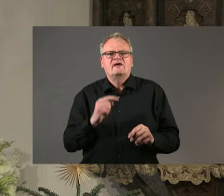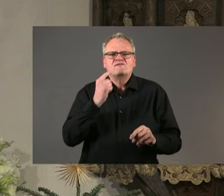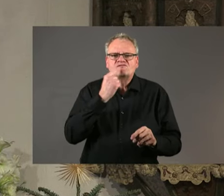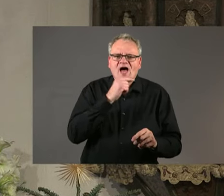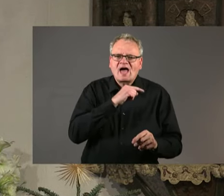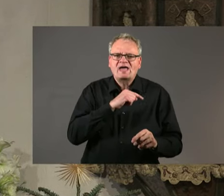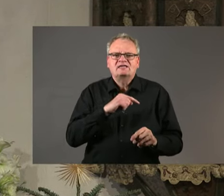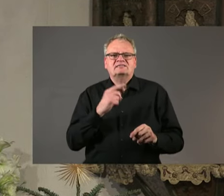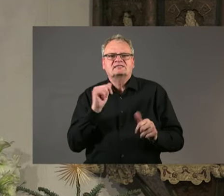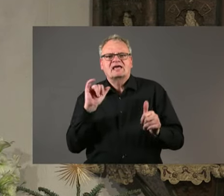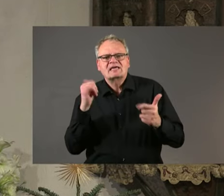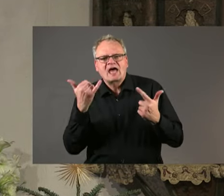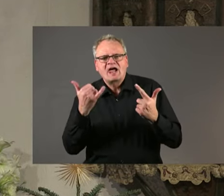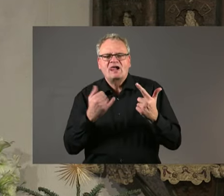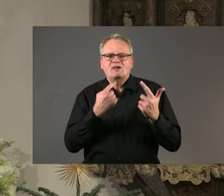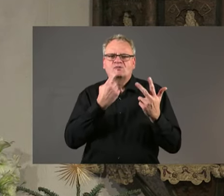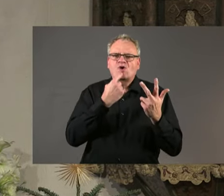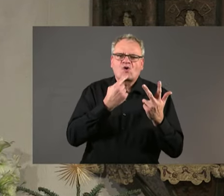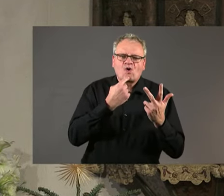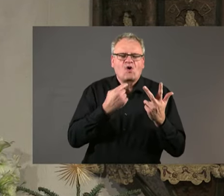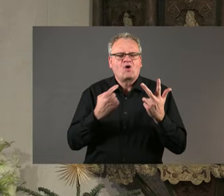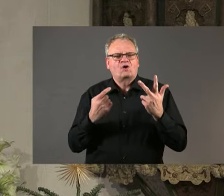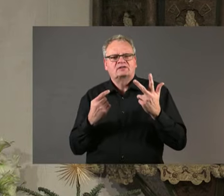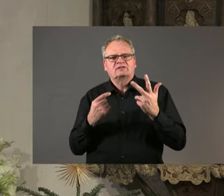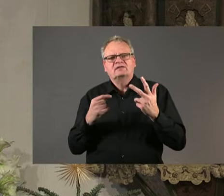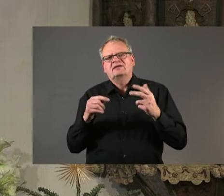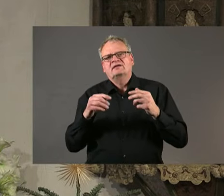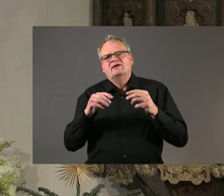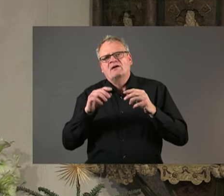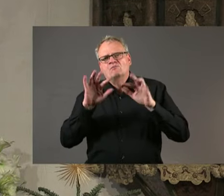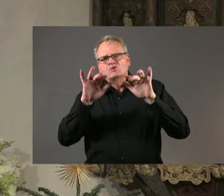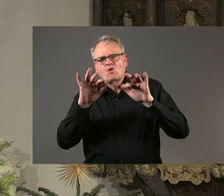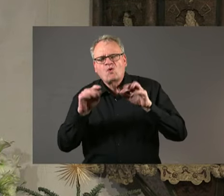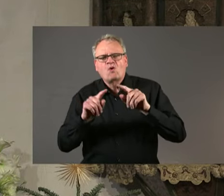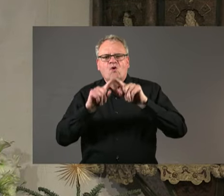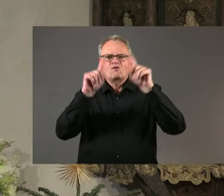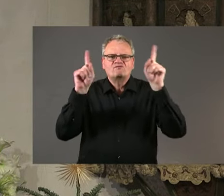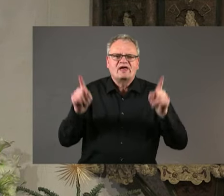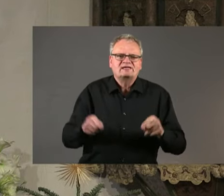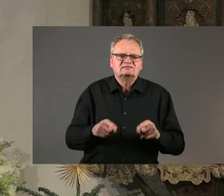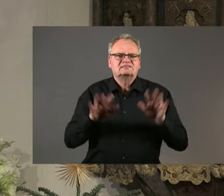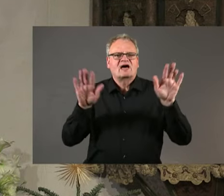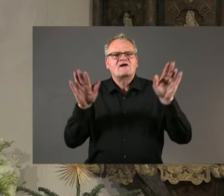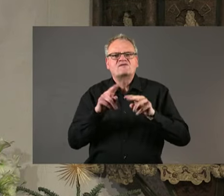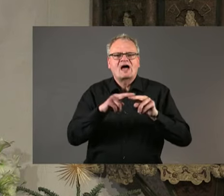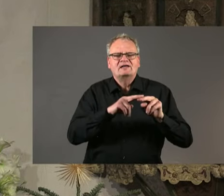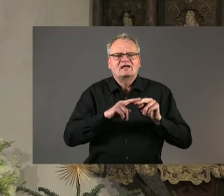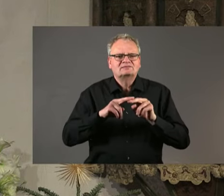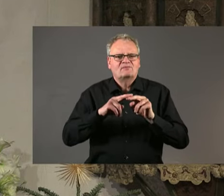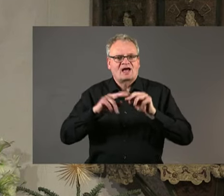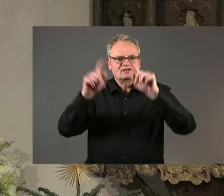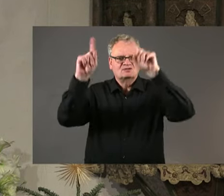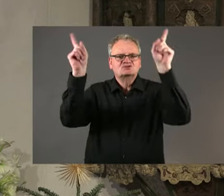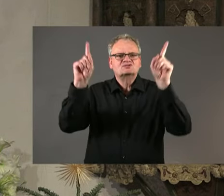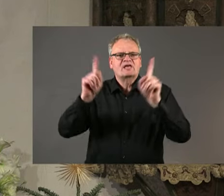in Fenstern, in Gärten und auf dem Weihnachtsmarkt. Der Stern leuchtet, ohne